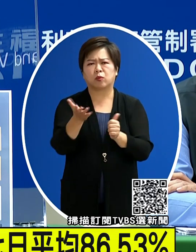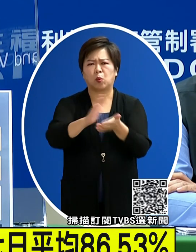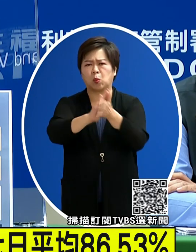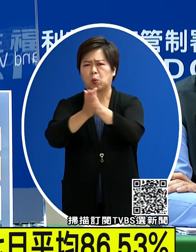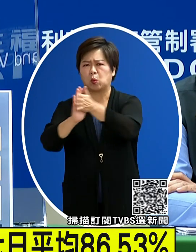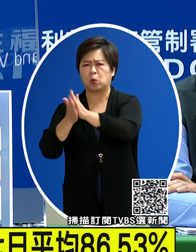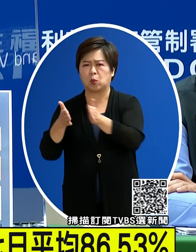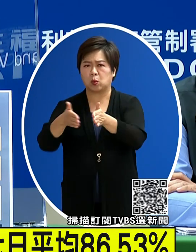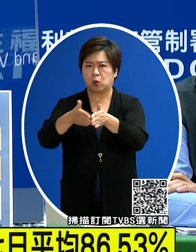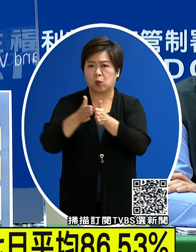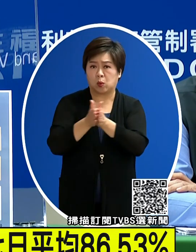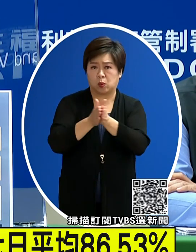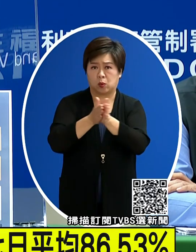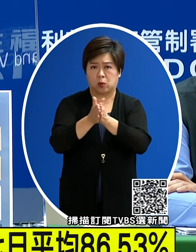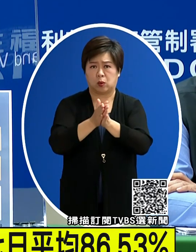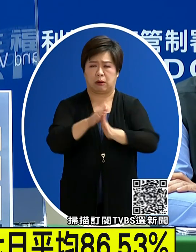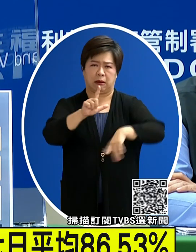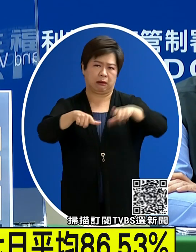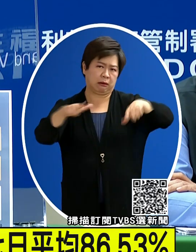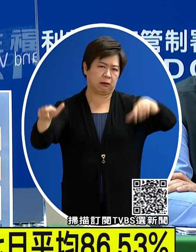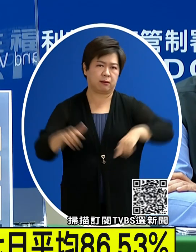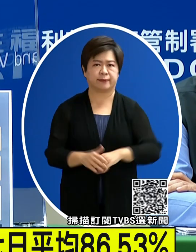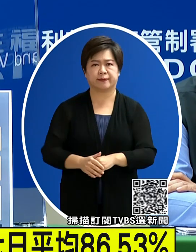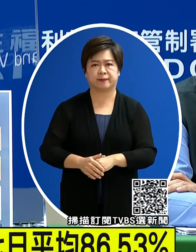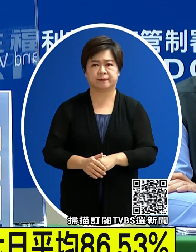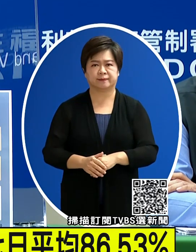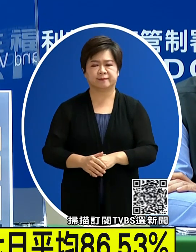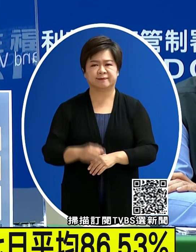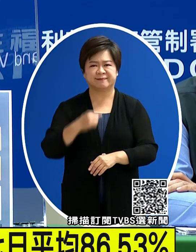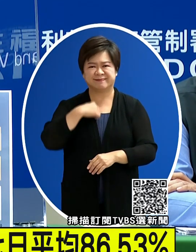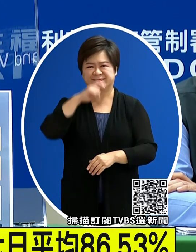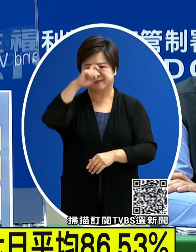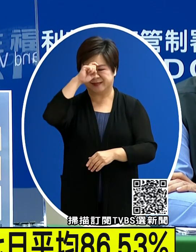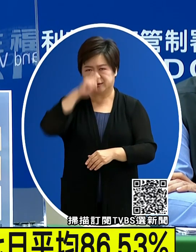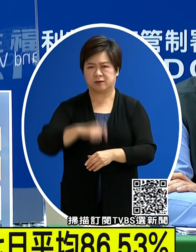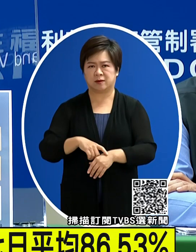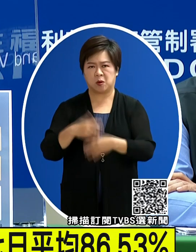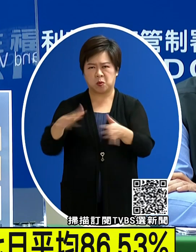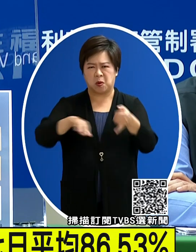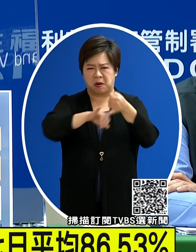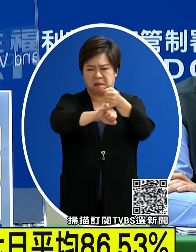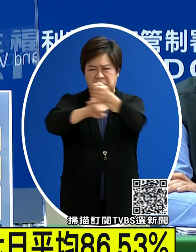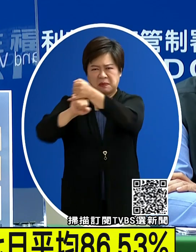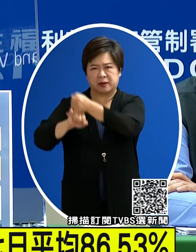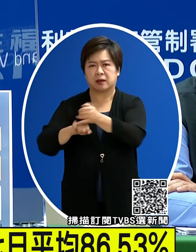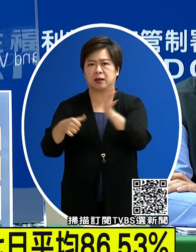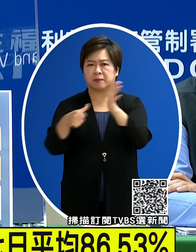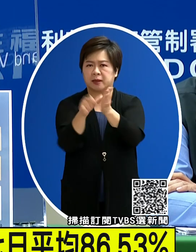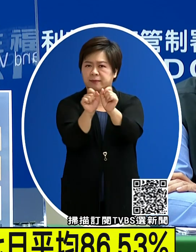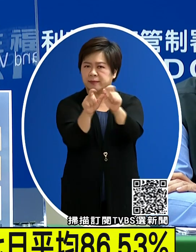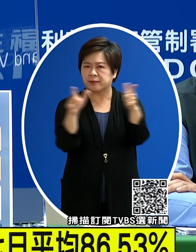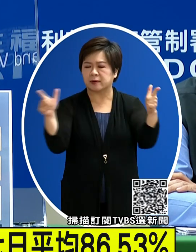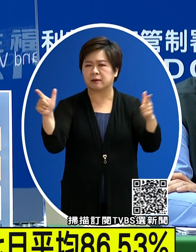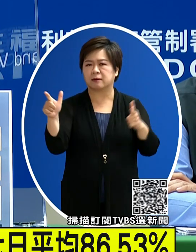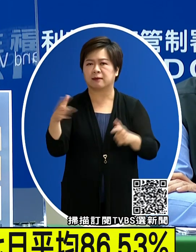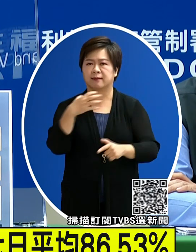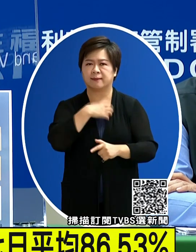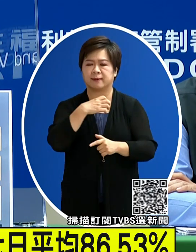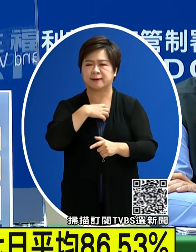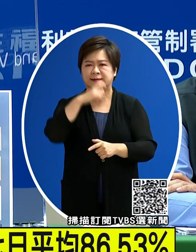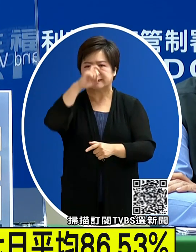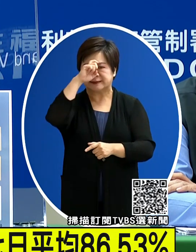的需求哈也各有不同。那我们现在是希望能够买更多一点，好，那不同的厂牌把这个风险能